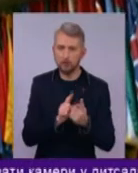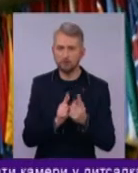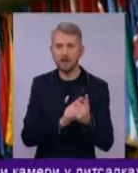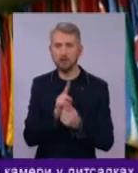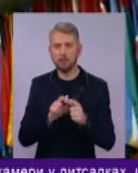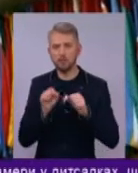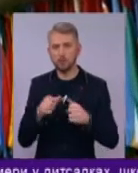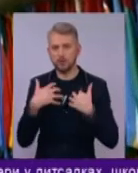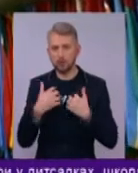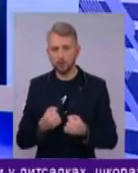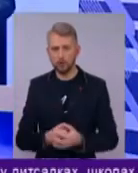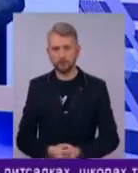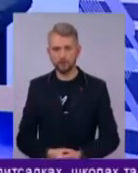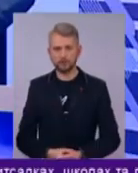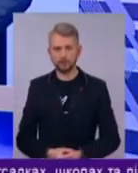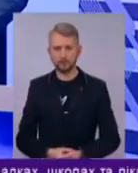охорони здоров'я.